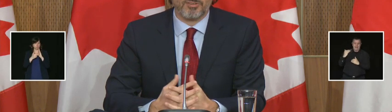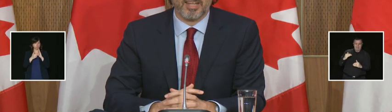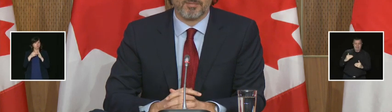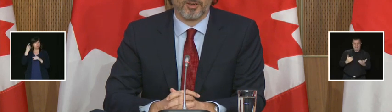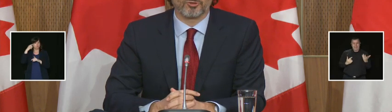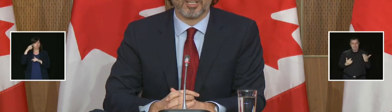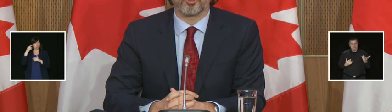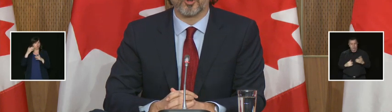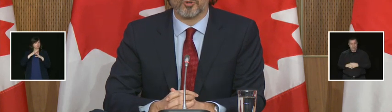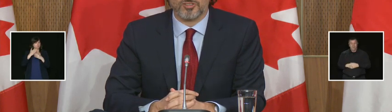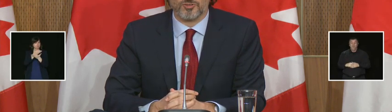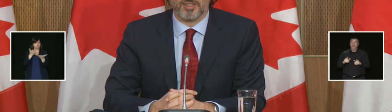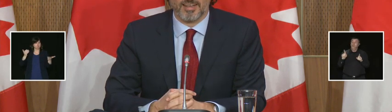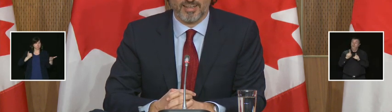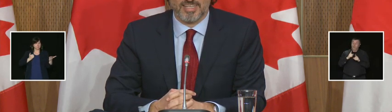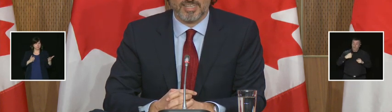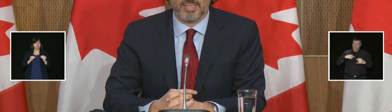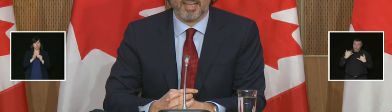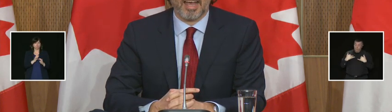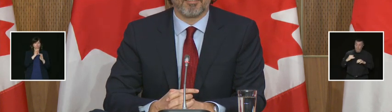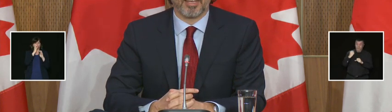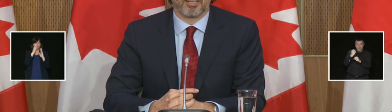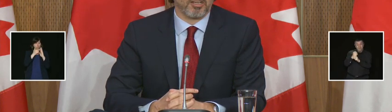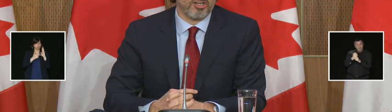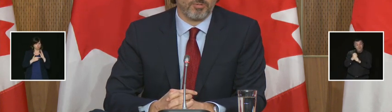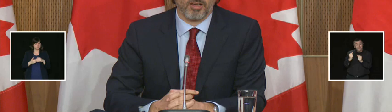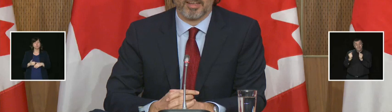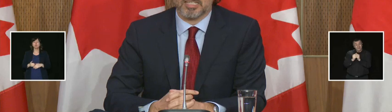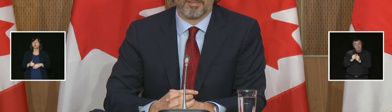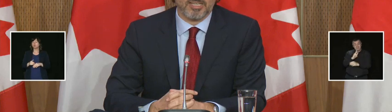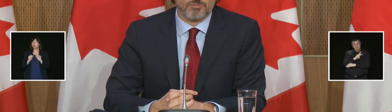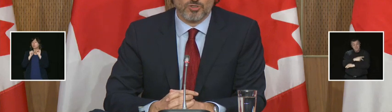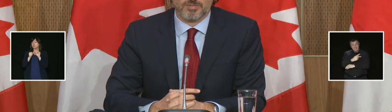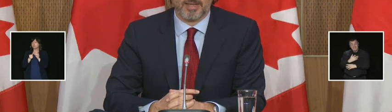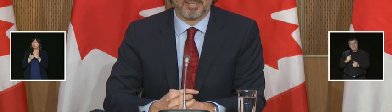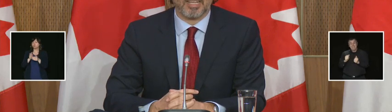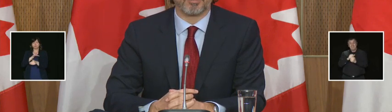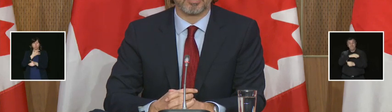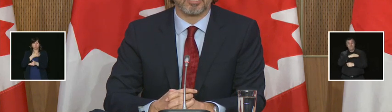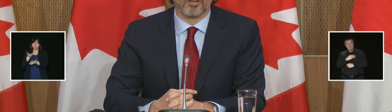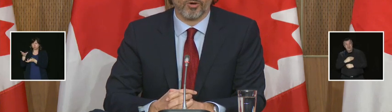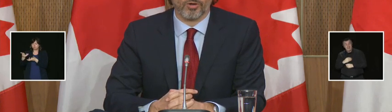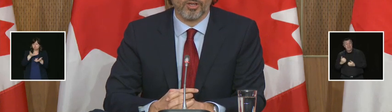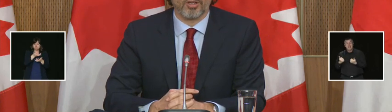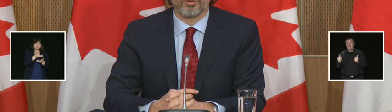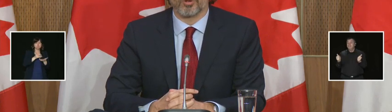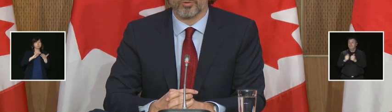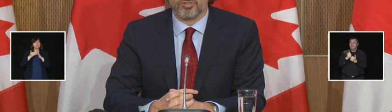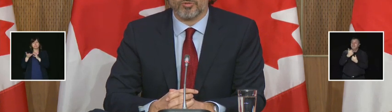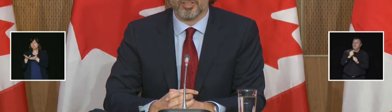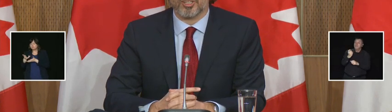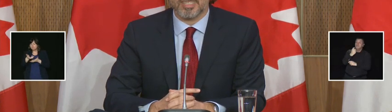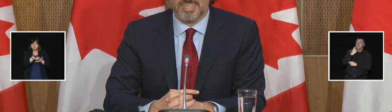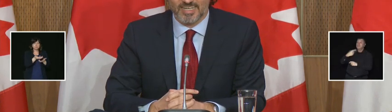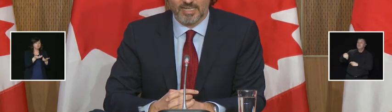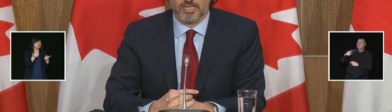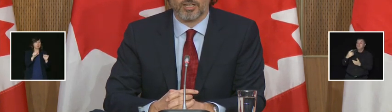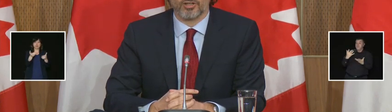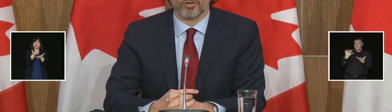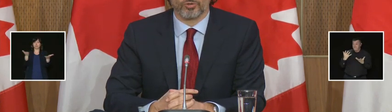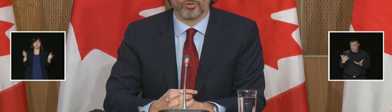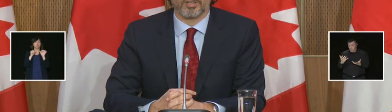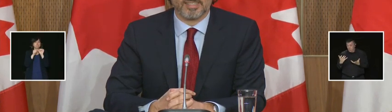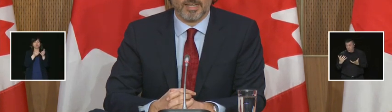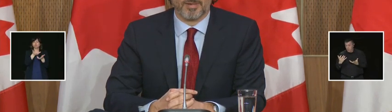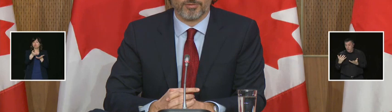évidemment nous allons continuer de travailler avec les provinces avec les municipalités avec quiconque veut continuer de serrer